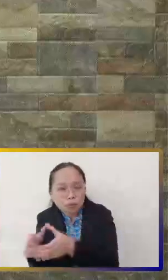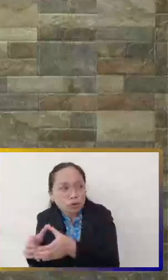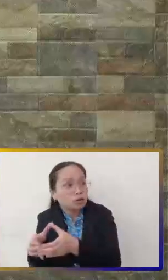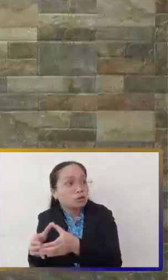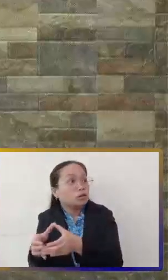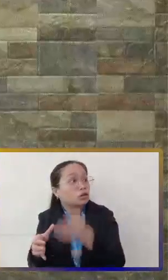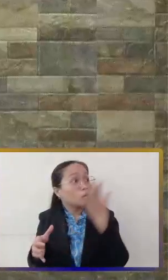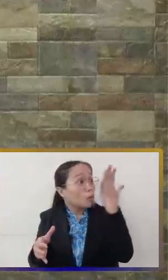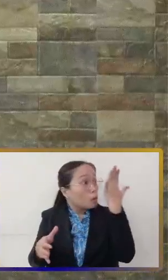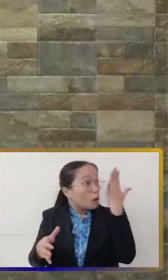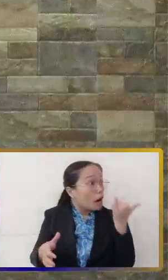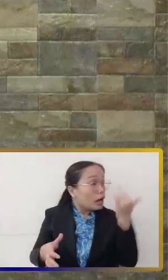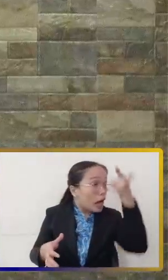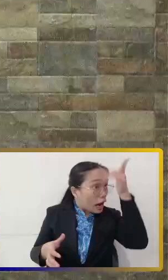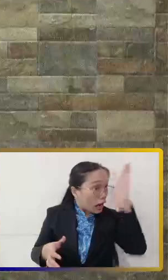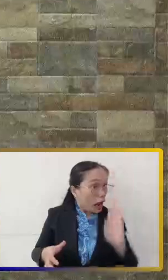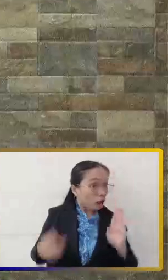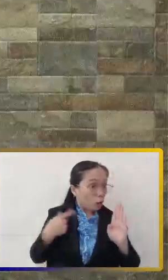iyo.